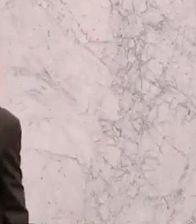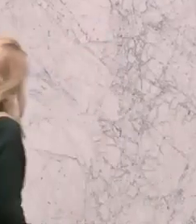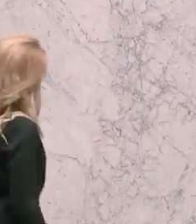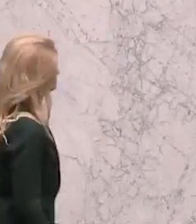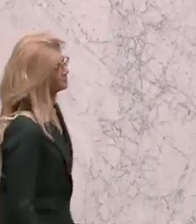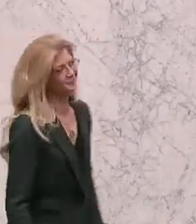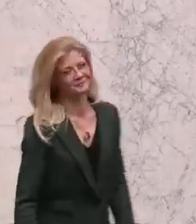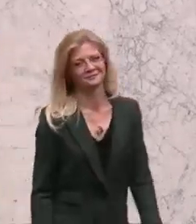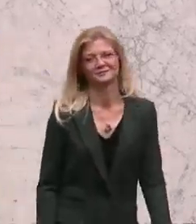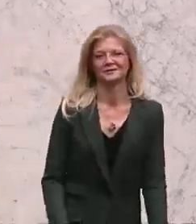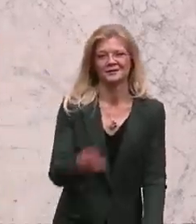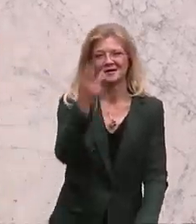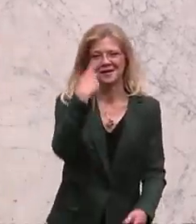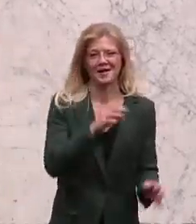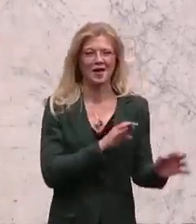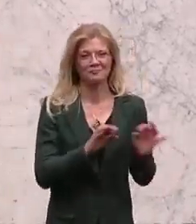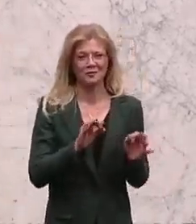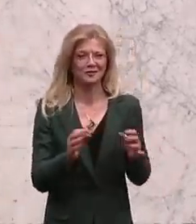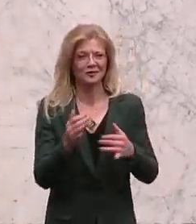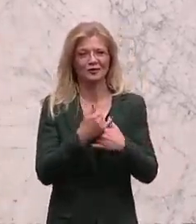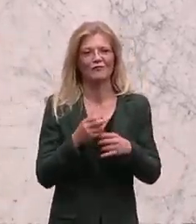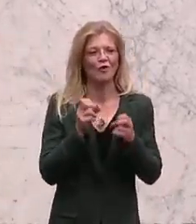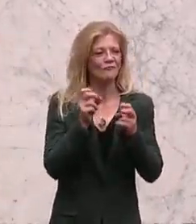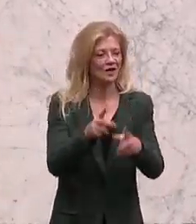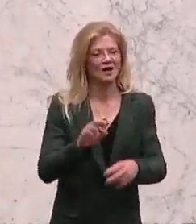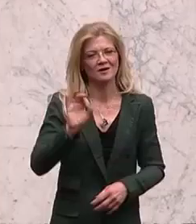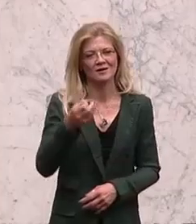Herr Abgeordneter Magister Wolfgang Gerstl als Nächster.